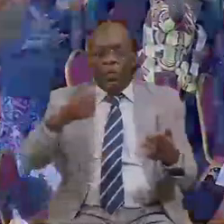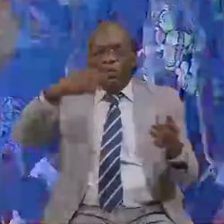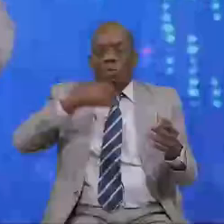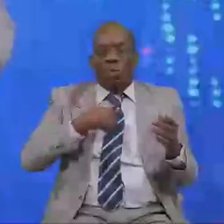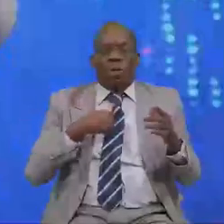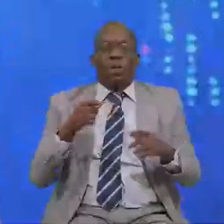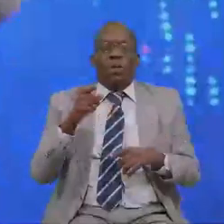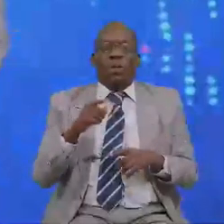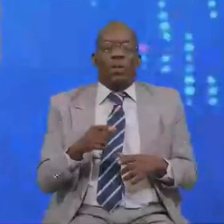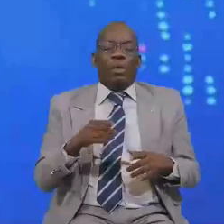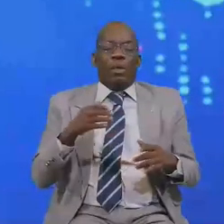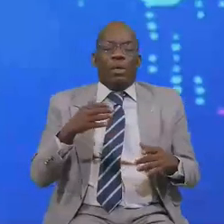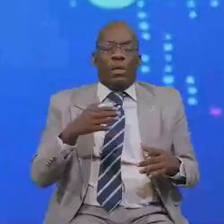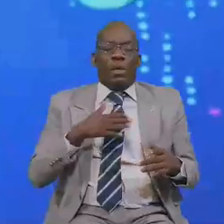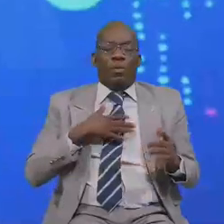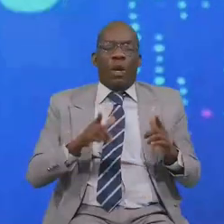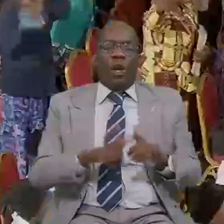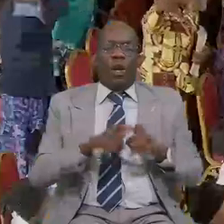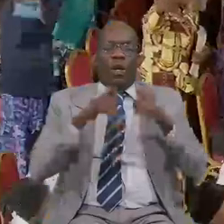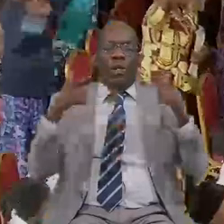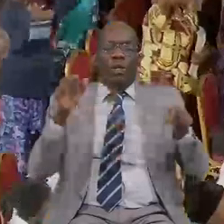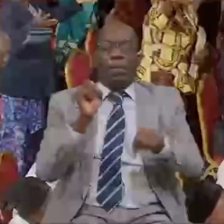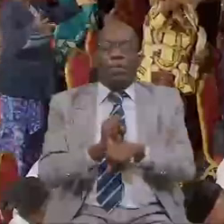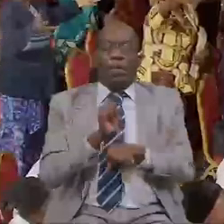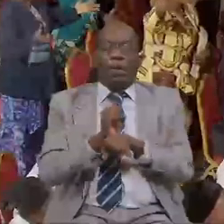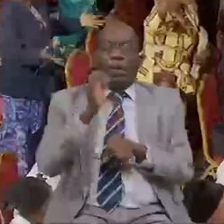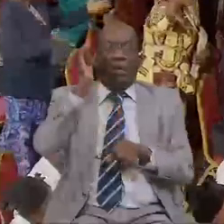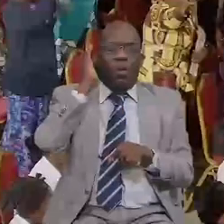Mes exploits vont augmenter.